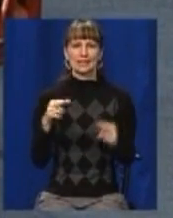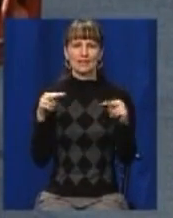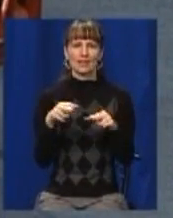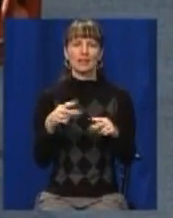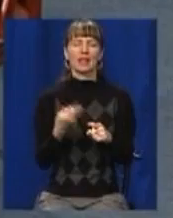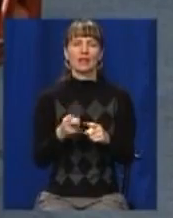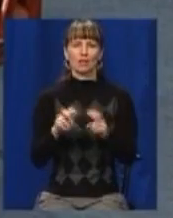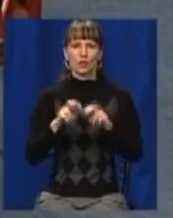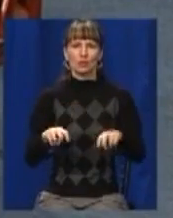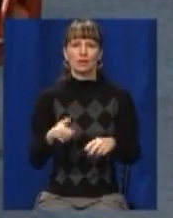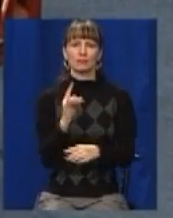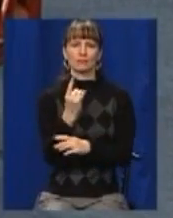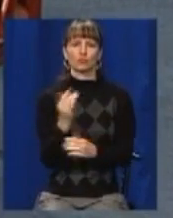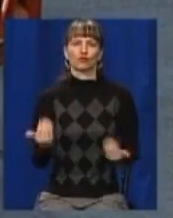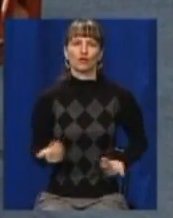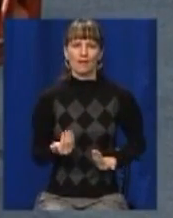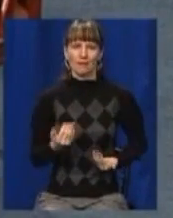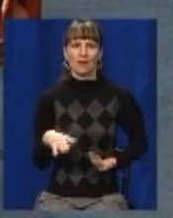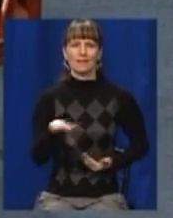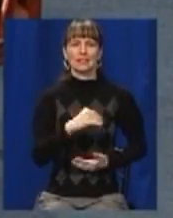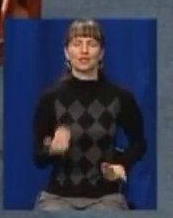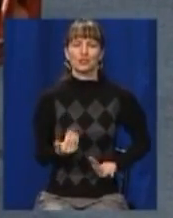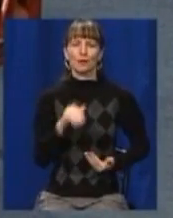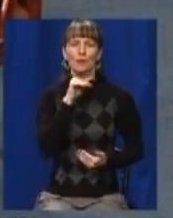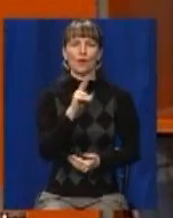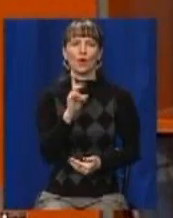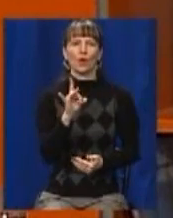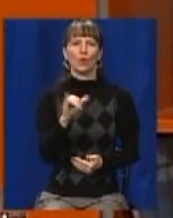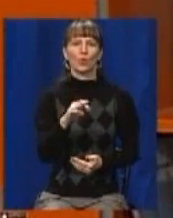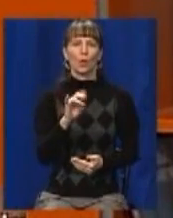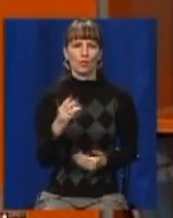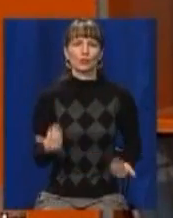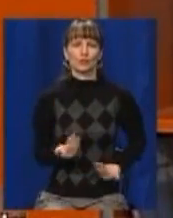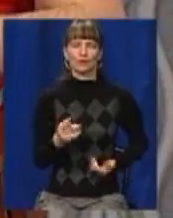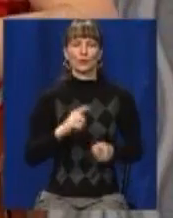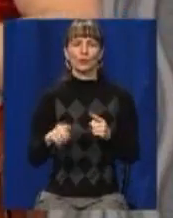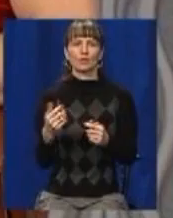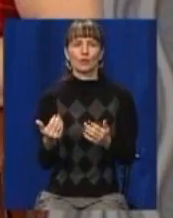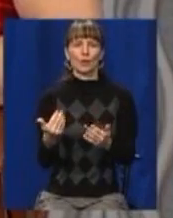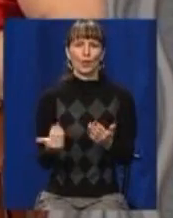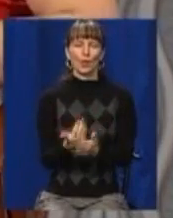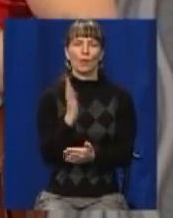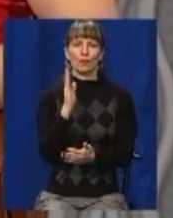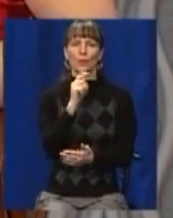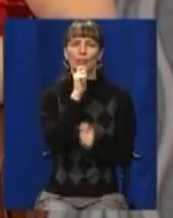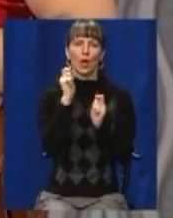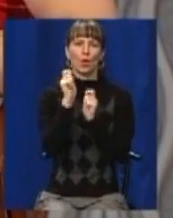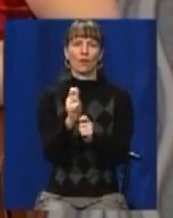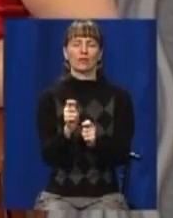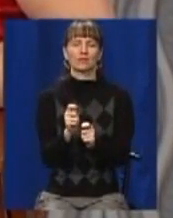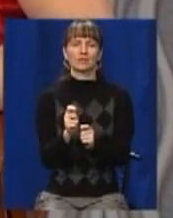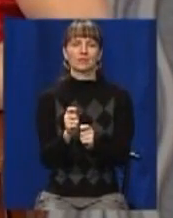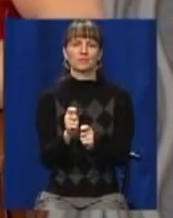свідком цього досліду. Дитина жива, всі живі, професор Протон живий, скоро знову з'явиться на ваших екранах і буде вам дарувати нові такі, знаєш,